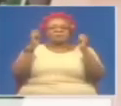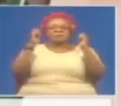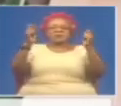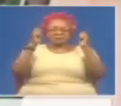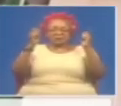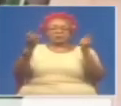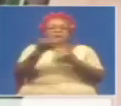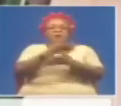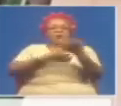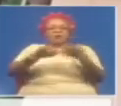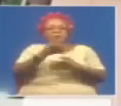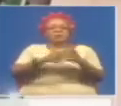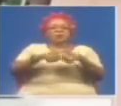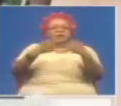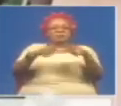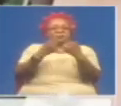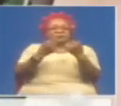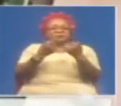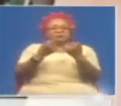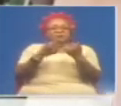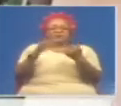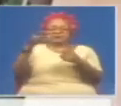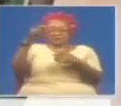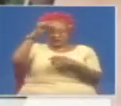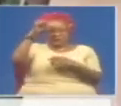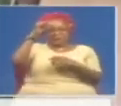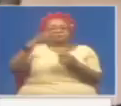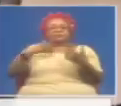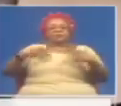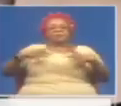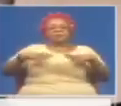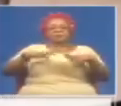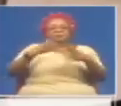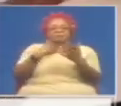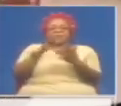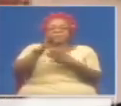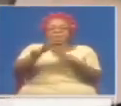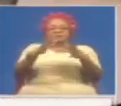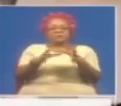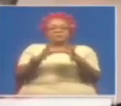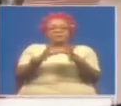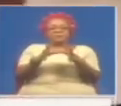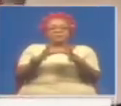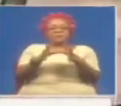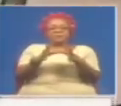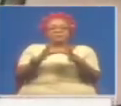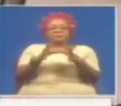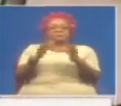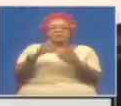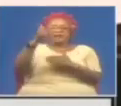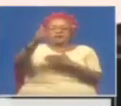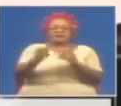economy, kuharibu na kutatiza serikali. My simple word for Raila and his team, so heya president yako for the next 10